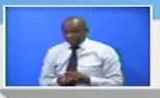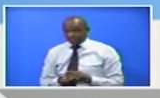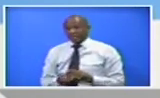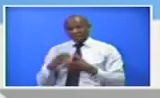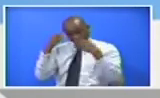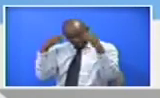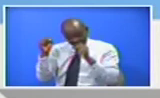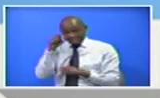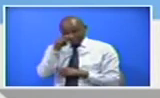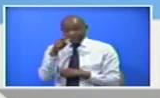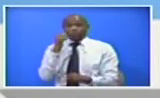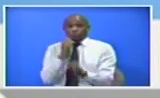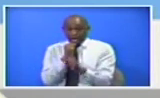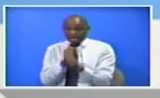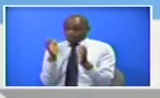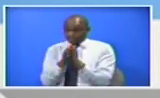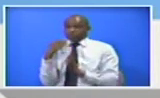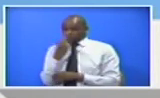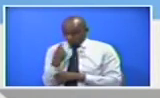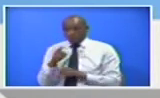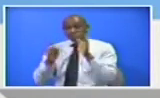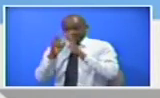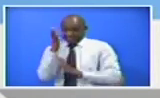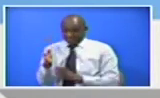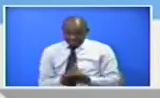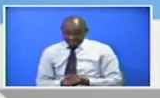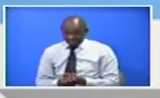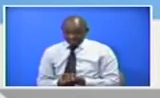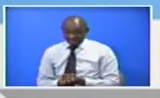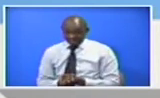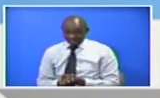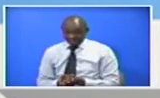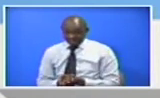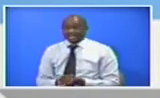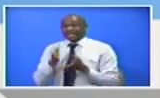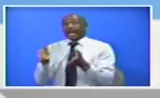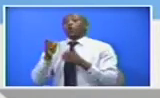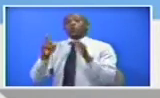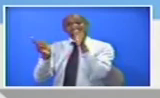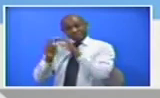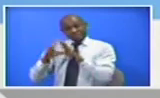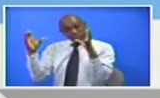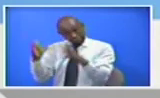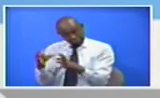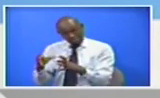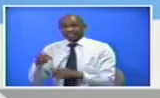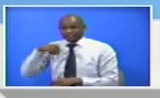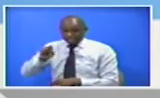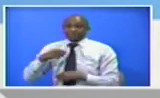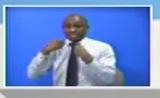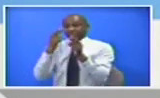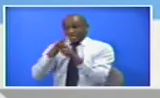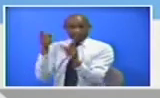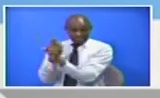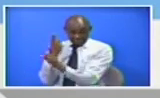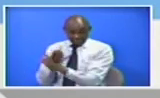rais anafanya kazi pamoja na baraza la mawaziri. Na kwa lile baraza la mawaziri, mawaziri wanapewa majina